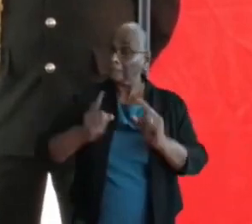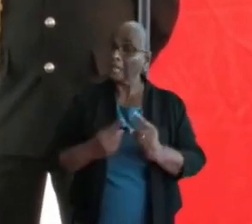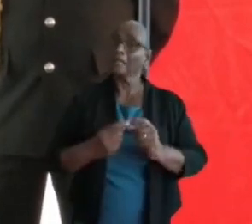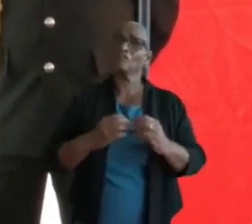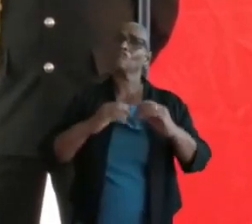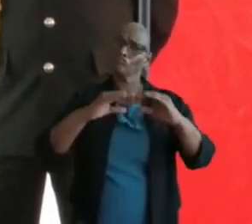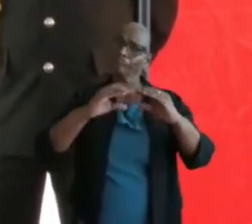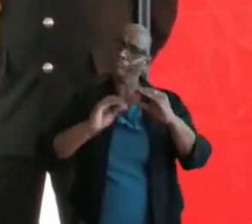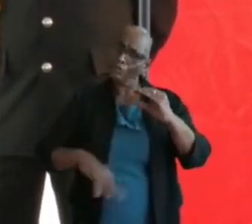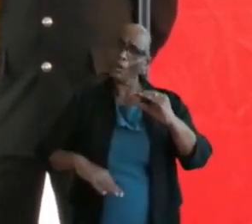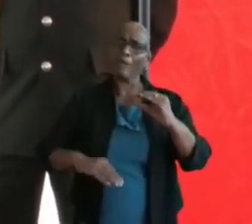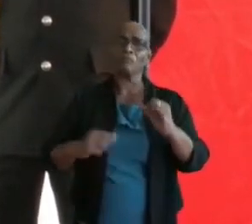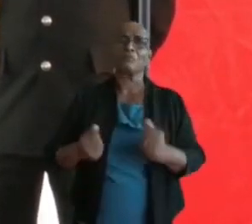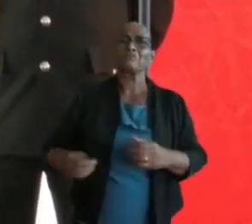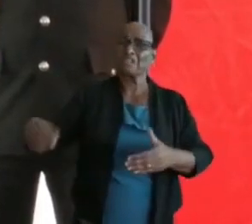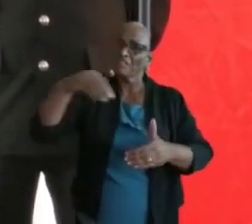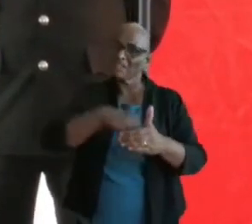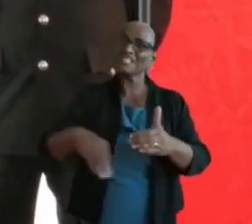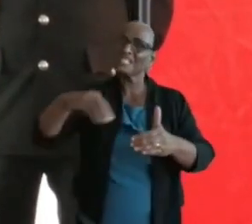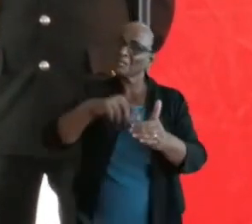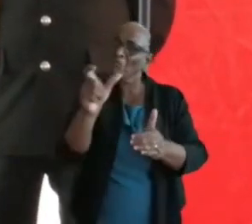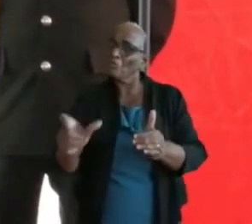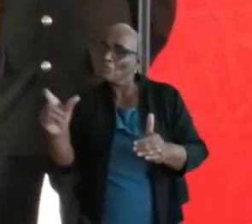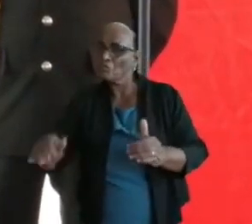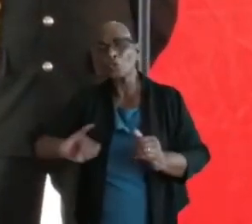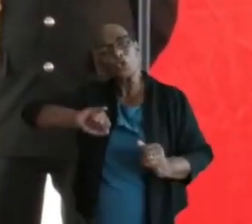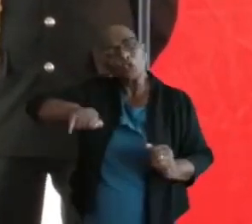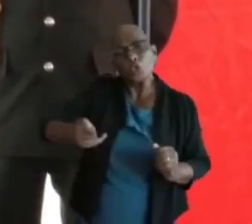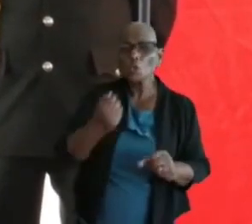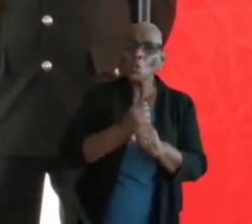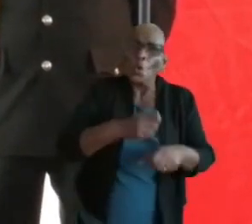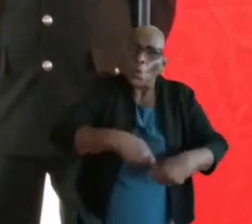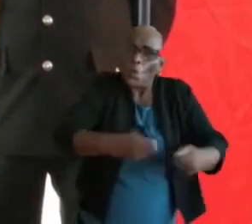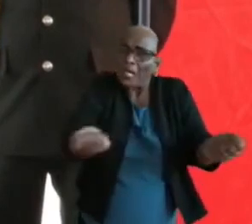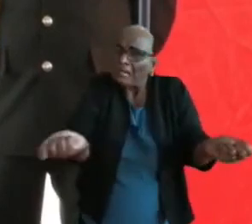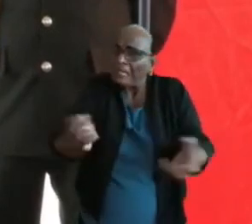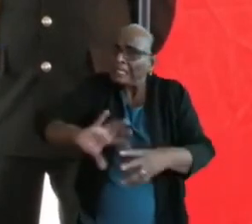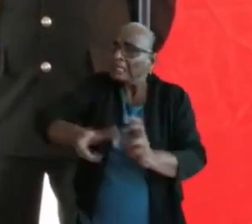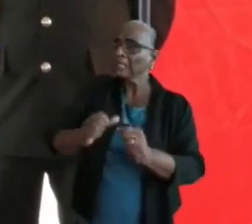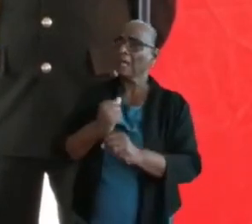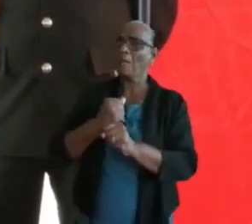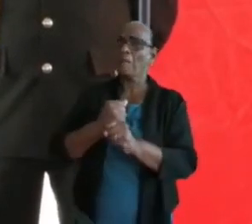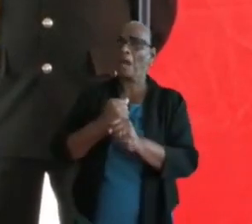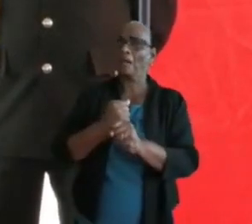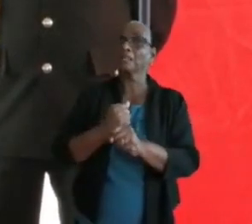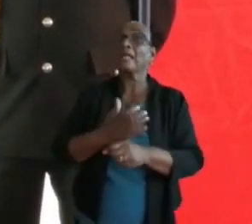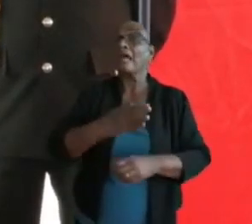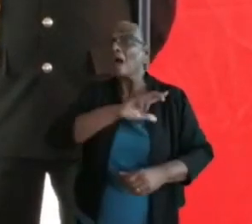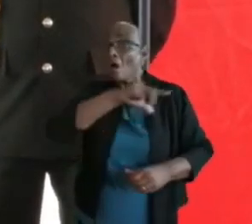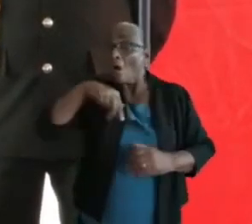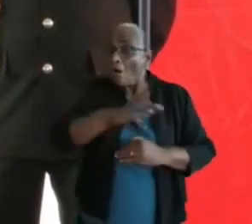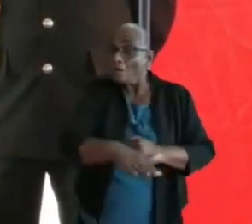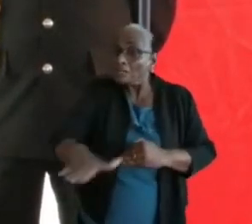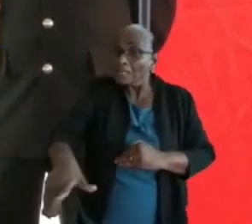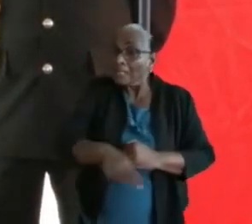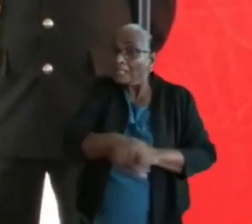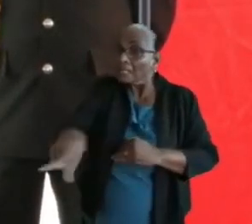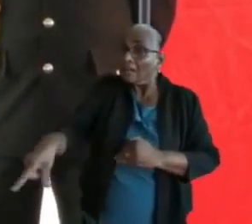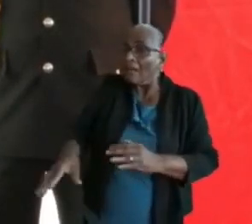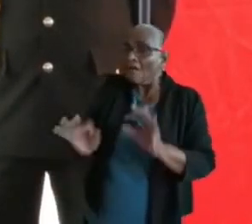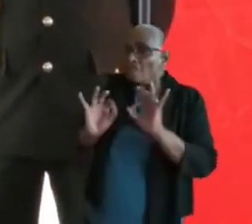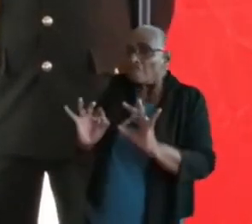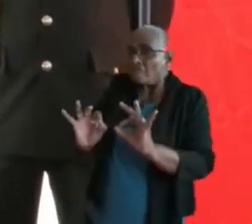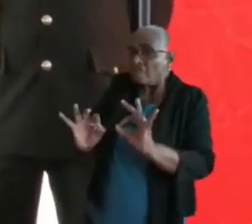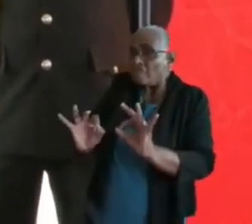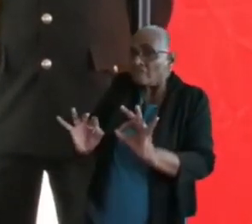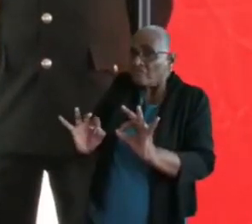weggewerkt, investeerders hebben aangetrokken, nieuwe werkgelegenheid hebben gecreëerd en onze kinderen weer veilig zijn en